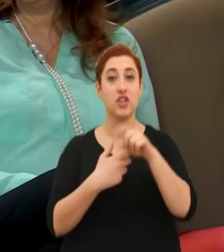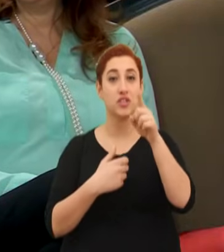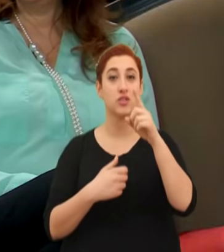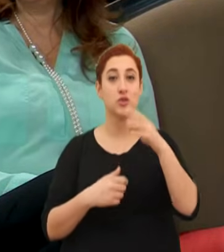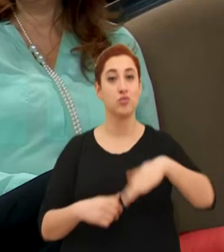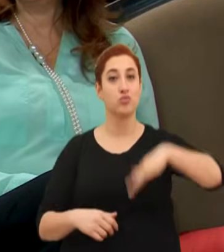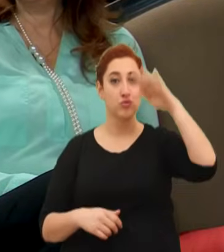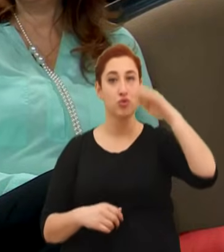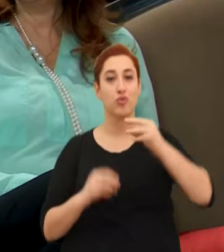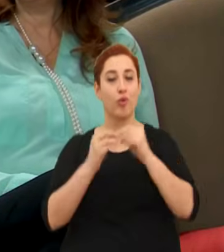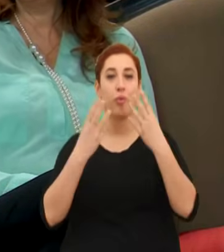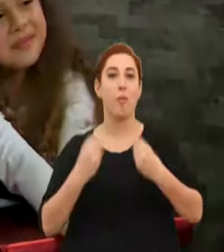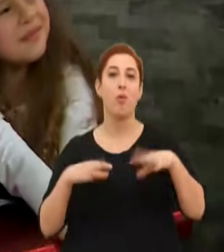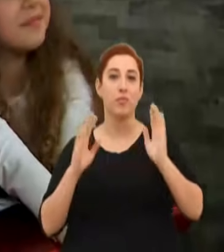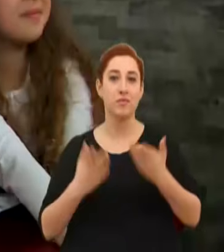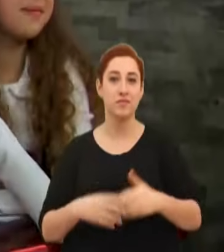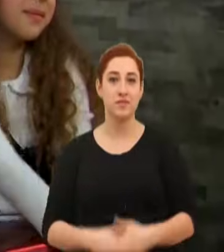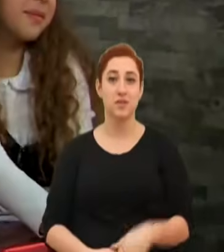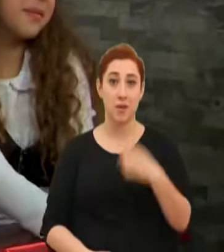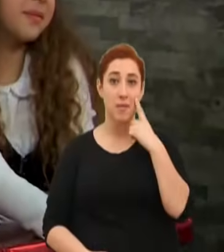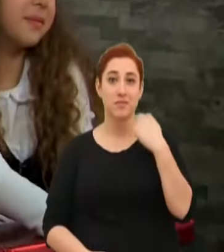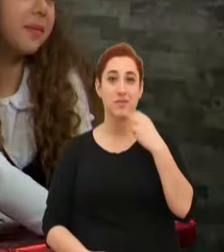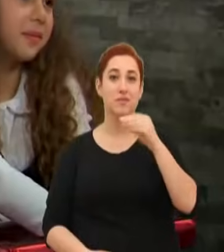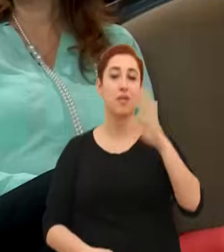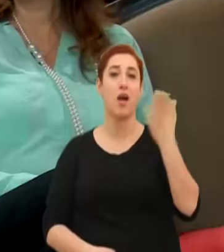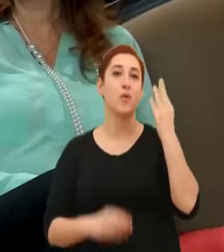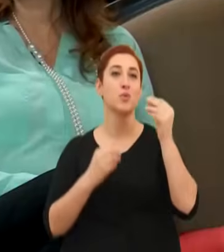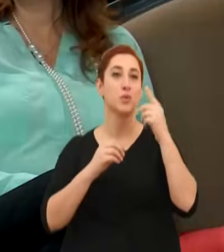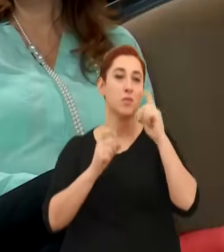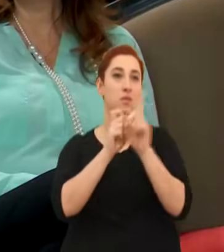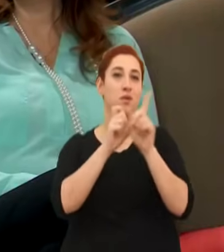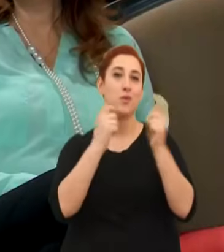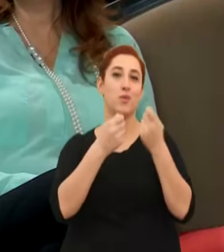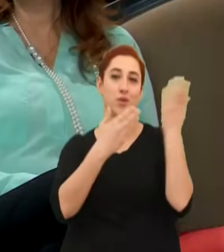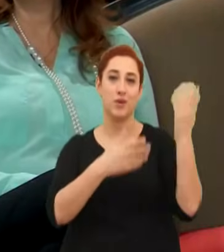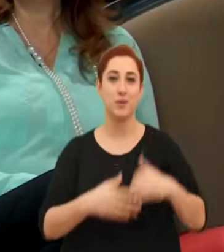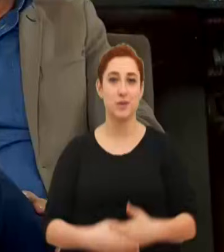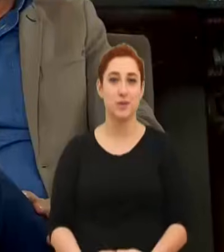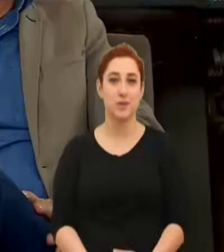siz büyütmüşsünüz, derdiniz kalmamış. Baksanıza bizimkiler hala uğraşıyorlar.